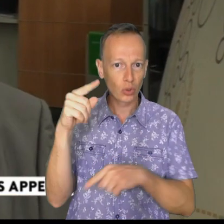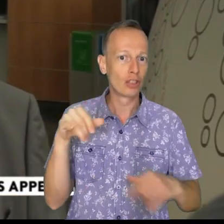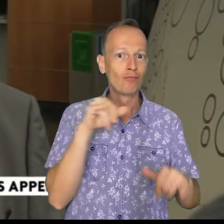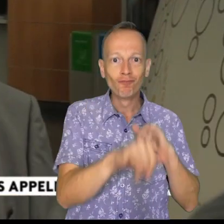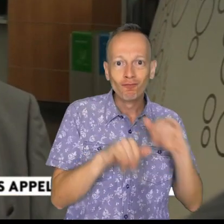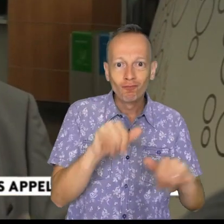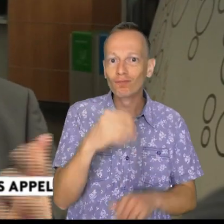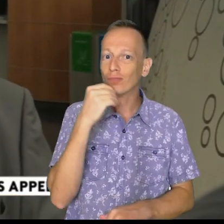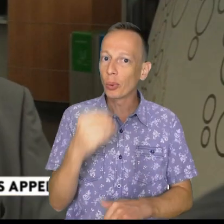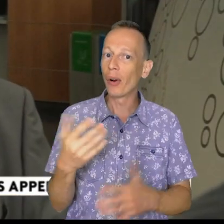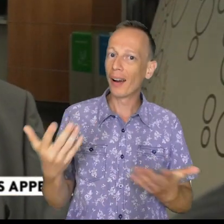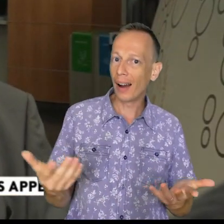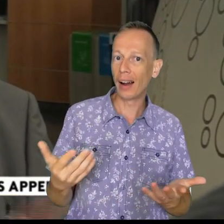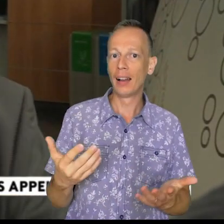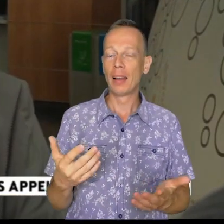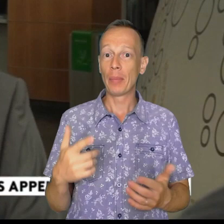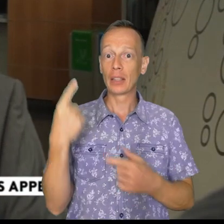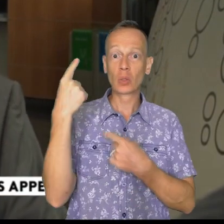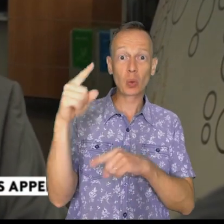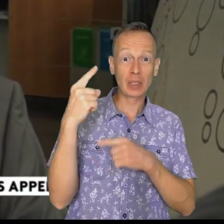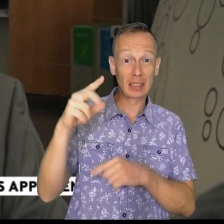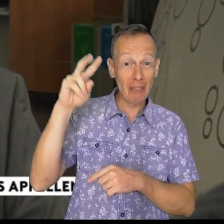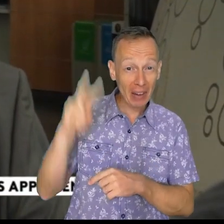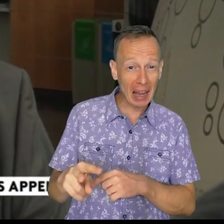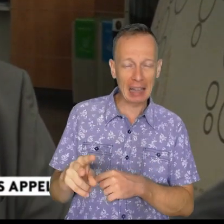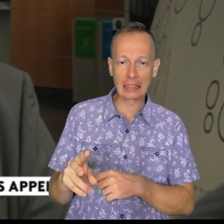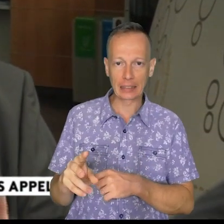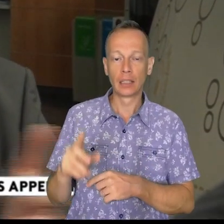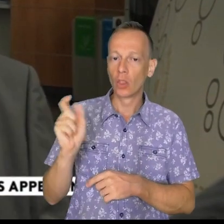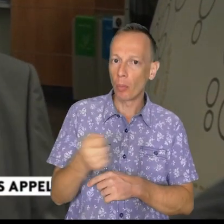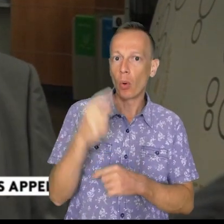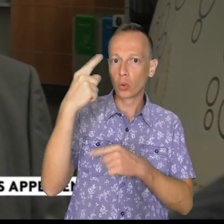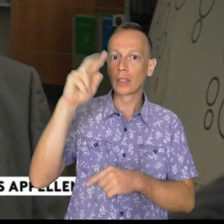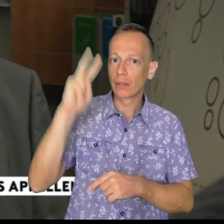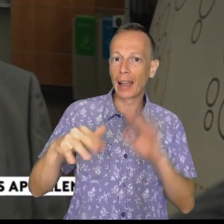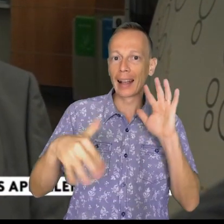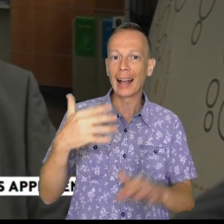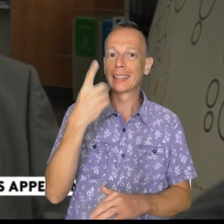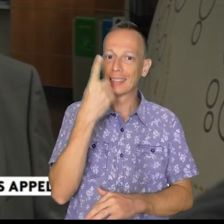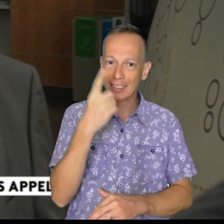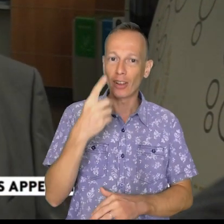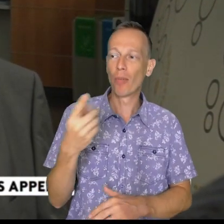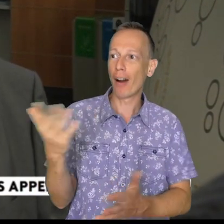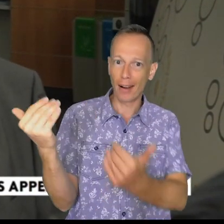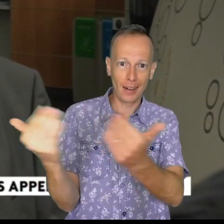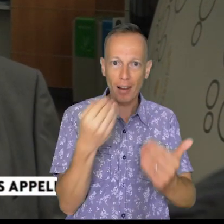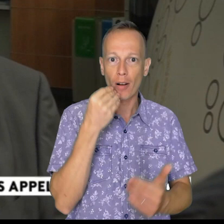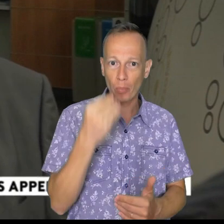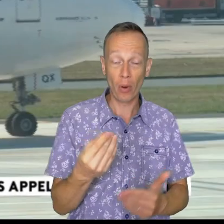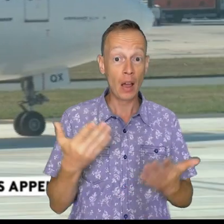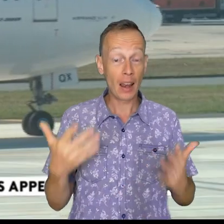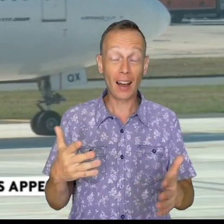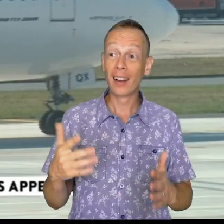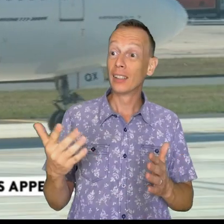caractère personnel, mais on n'avait pas trouvé les touristes. Les touristes, on a commencé à les revoir à partir du 15 décembre. Et donc là, on est en quelque sorte fauché en